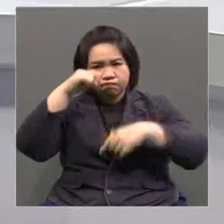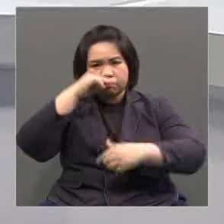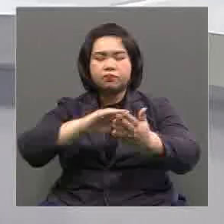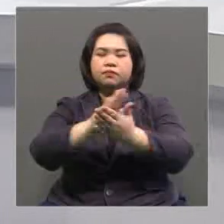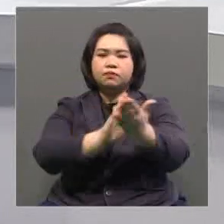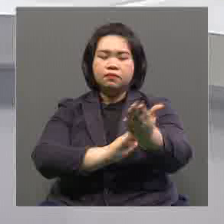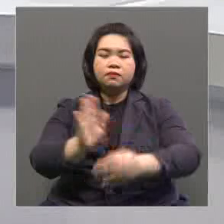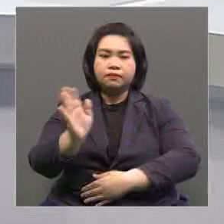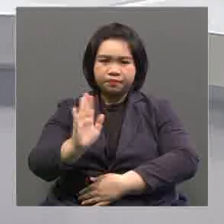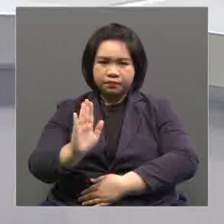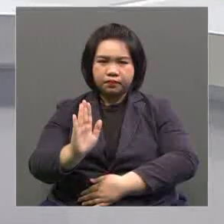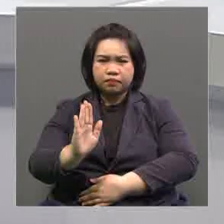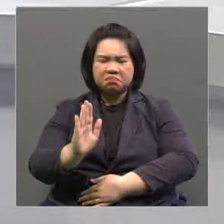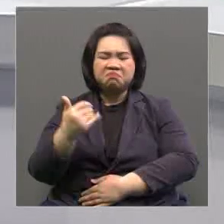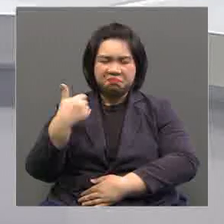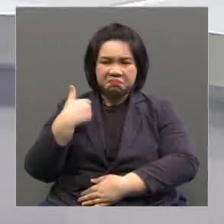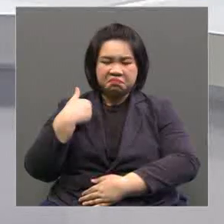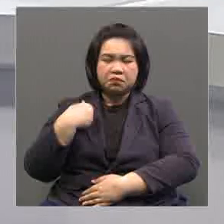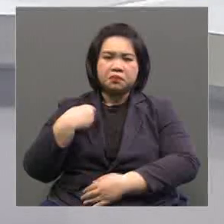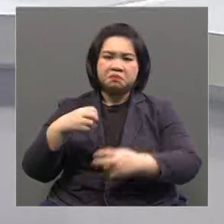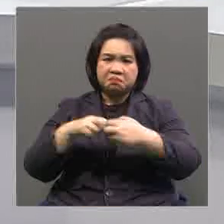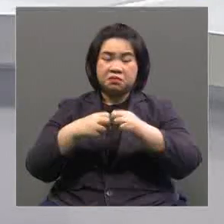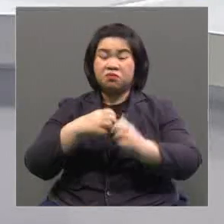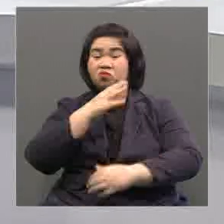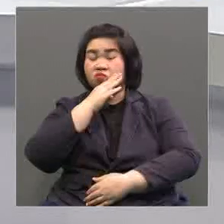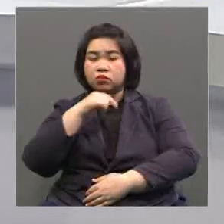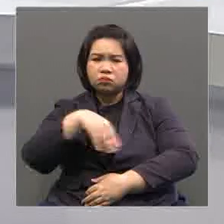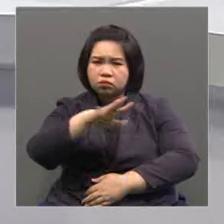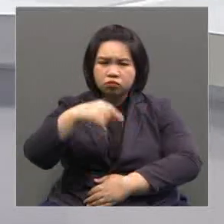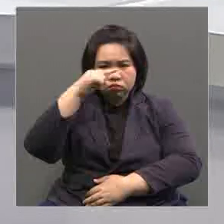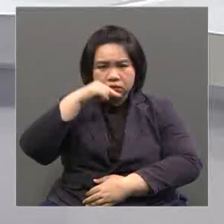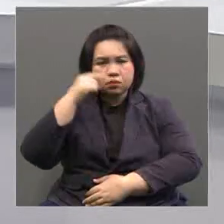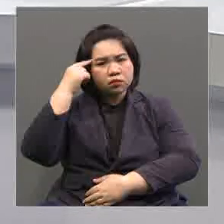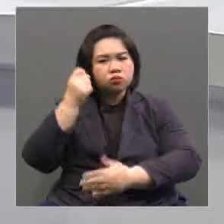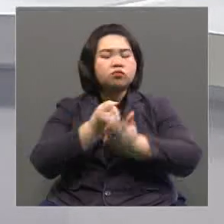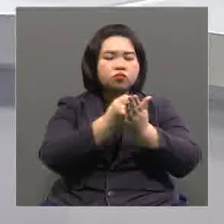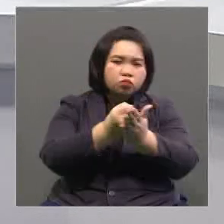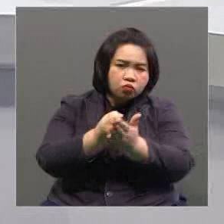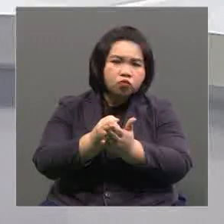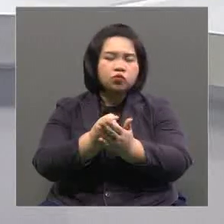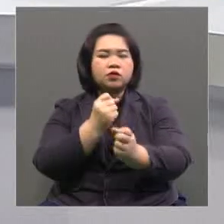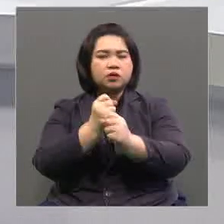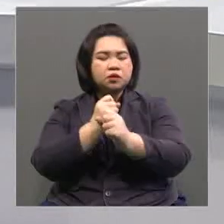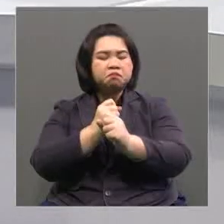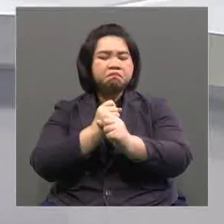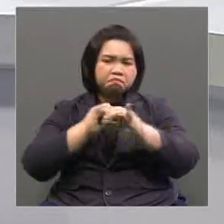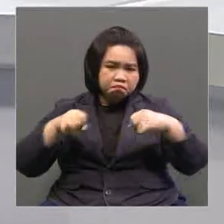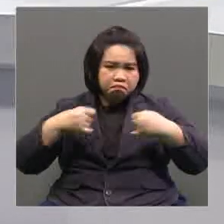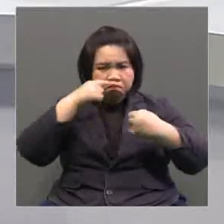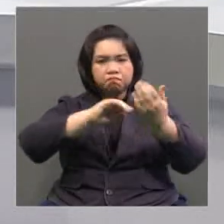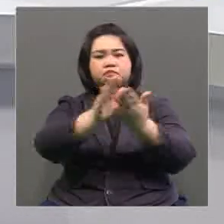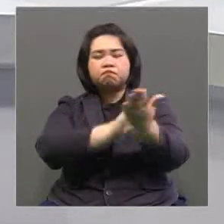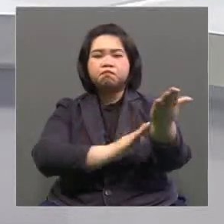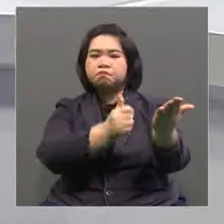นะครับเพราะว่ามันจะเป็นตัวในการช่วยเราได้เหมือนกันถ้าเราช่วยกันรักษาภาค่ะความเป็นเจ้าบ้านที่ดีความ